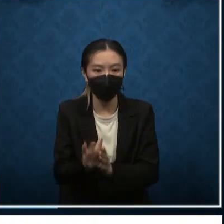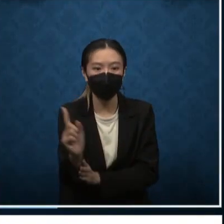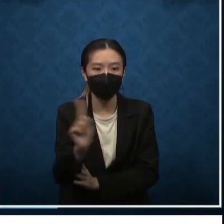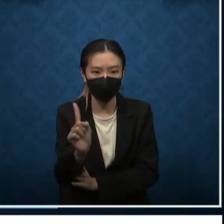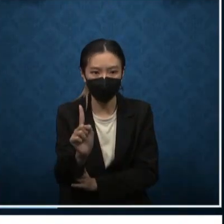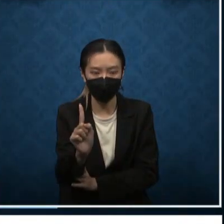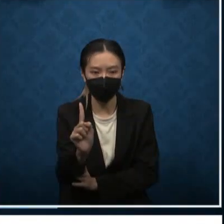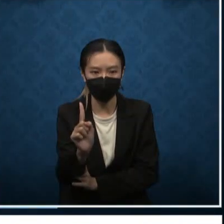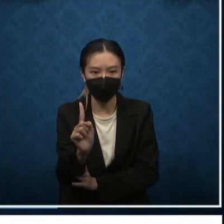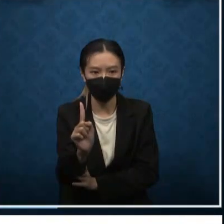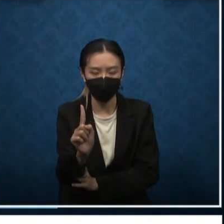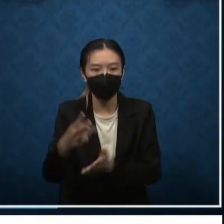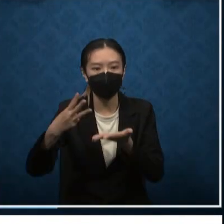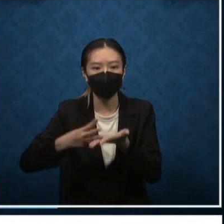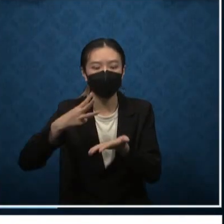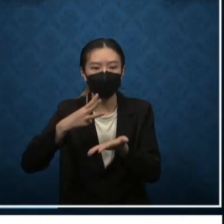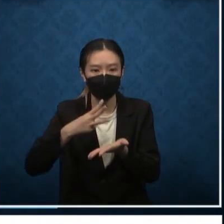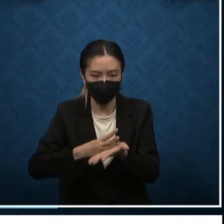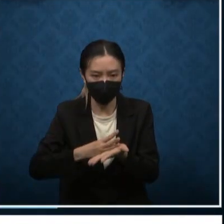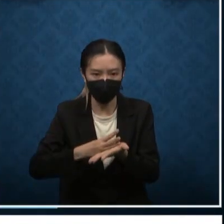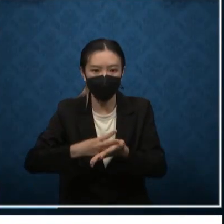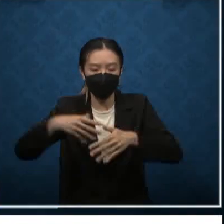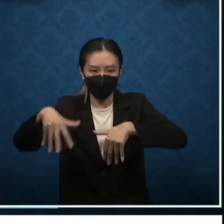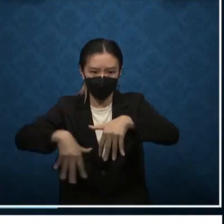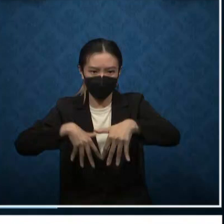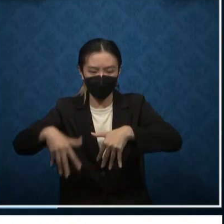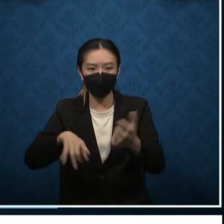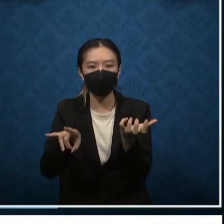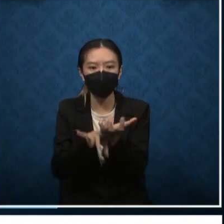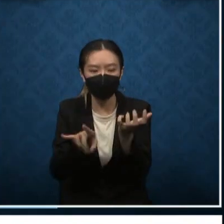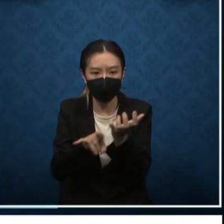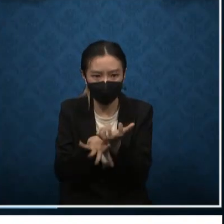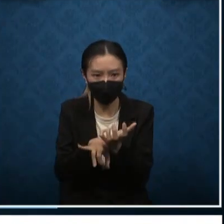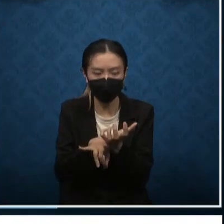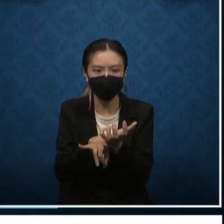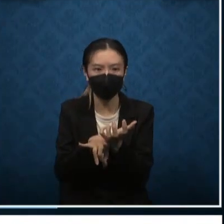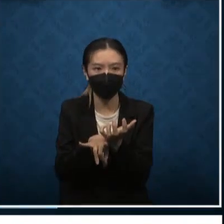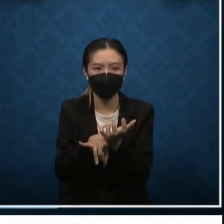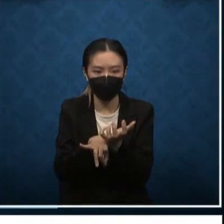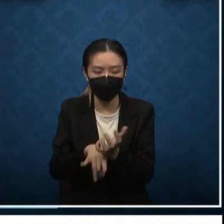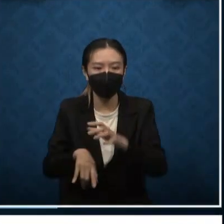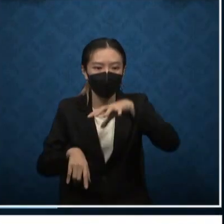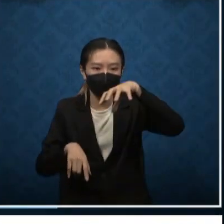บสูตร ess method้ถทถสะบัน impactful